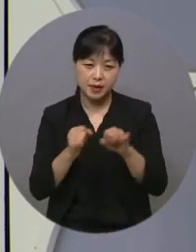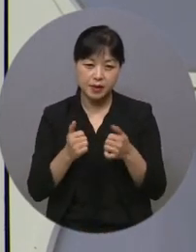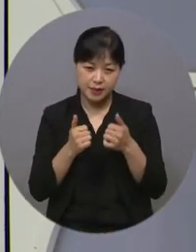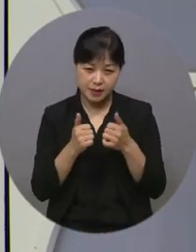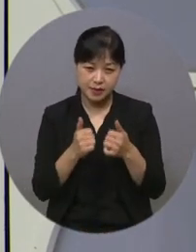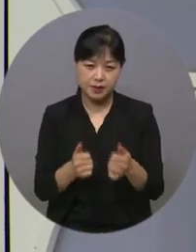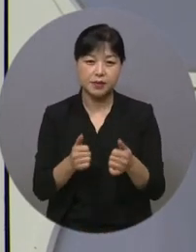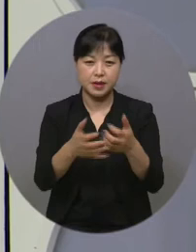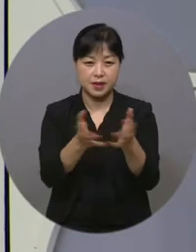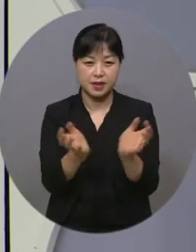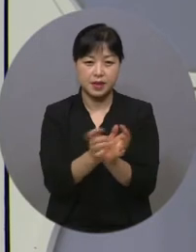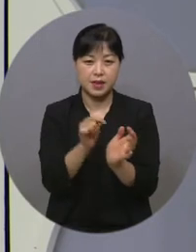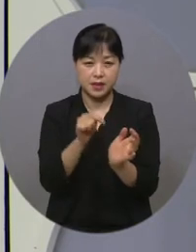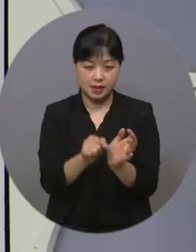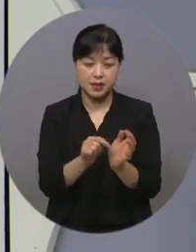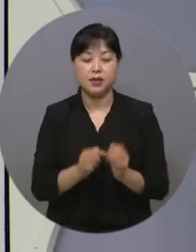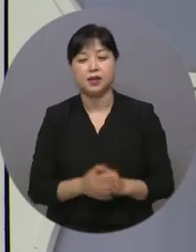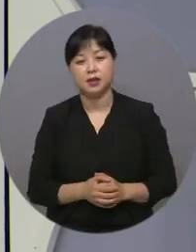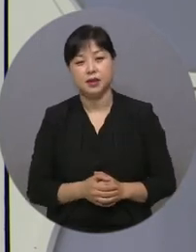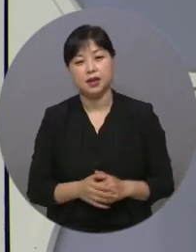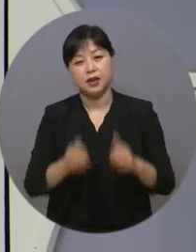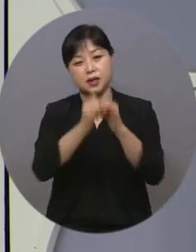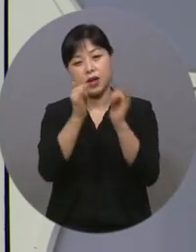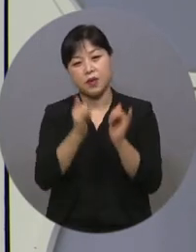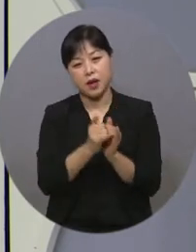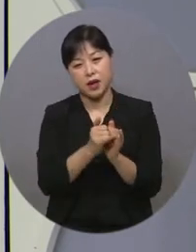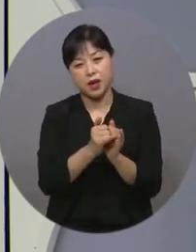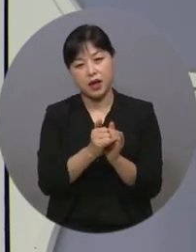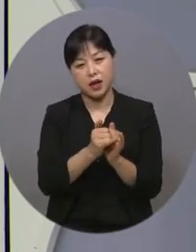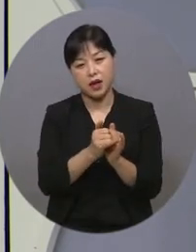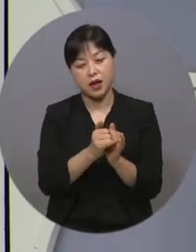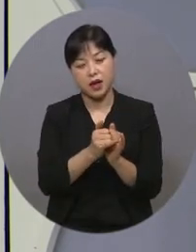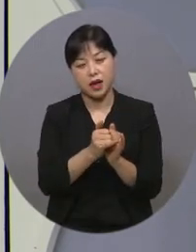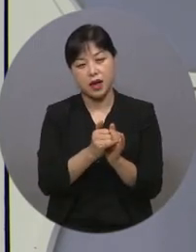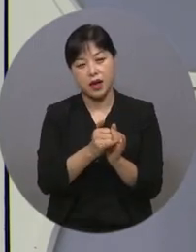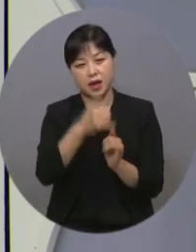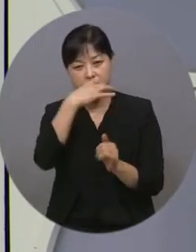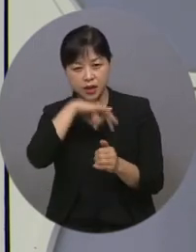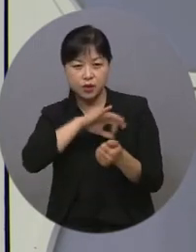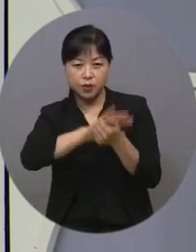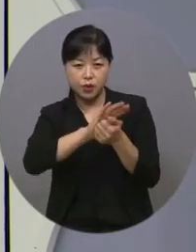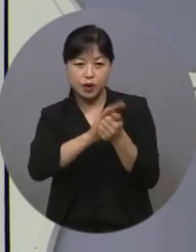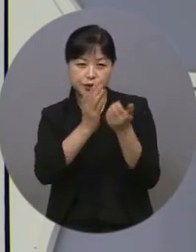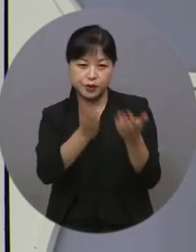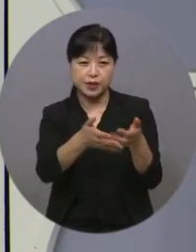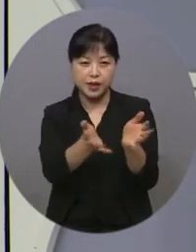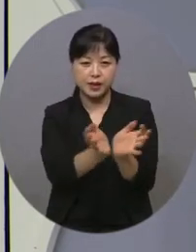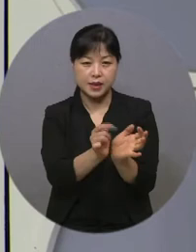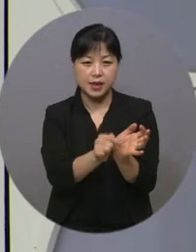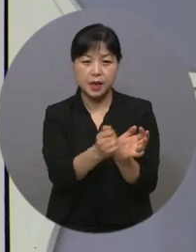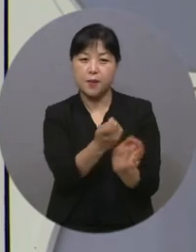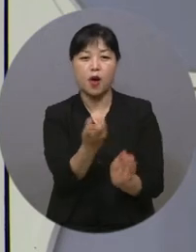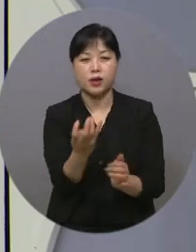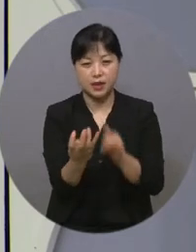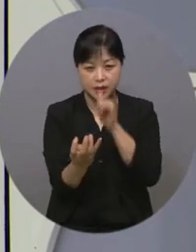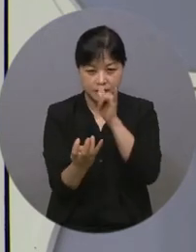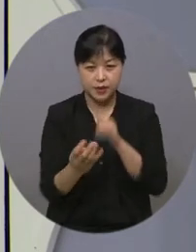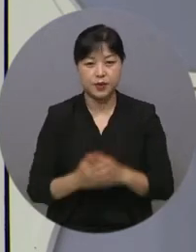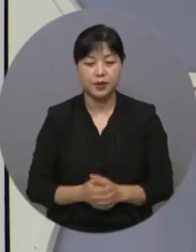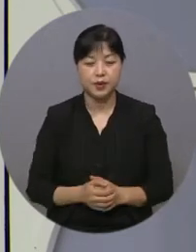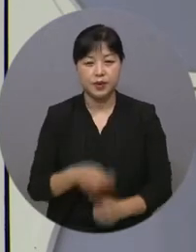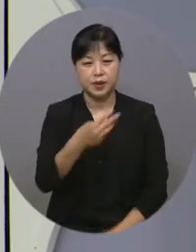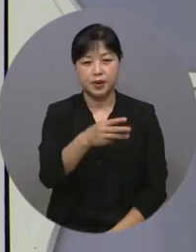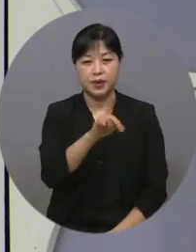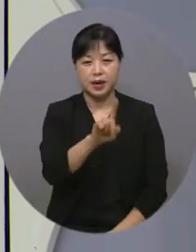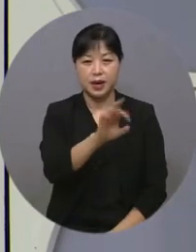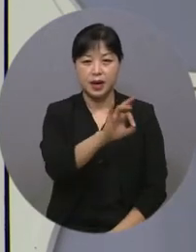뭐 공익에 도움되는 단체도 몇 군데 있고요. 네. 특히 이제 저희가 그